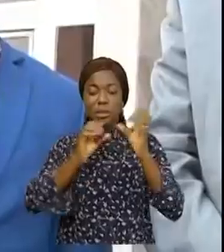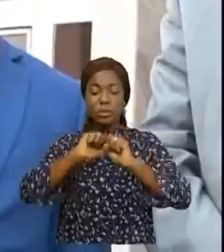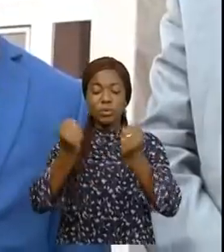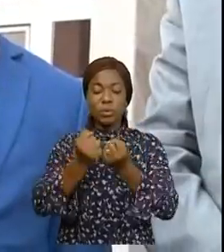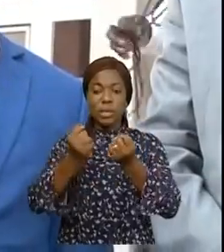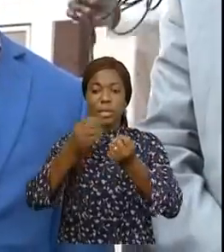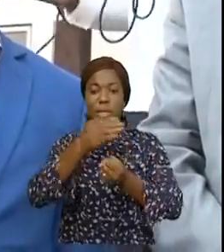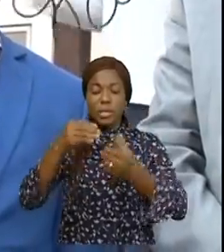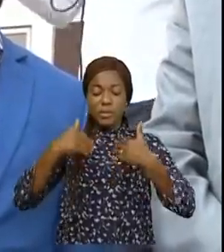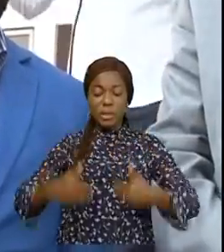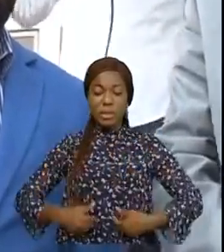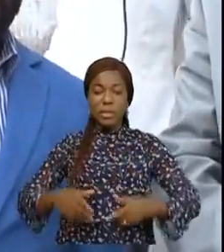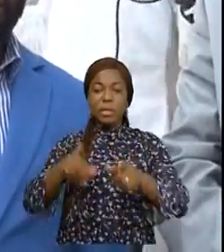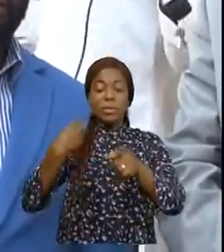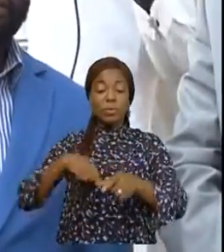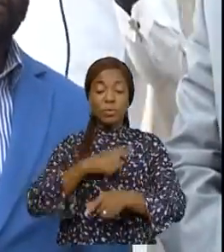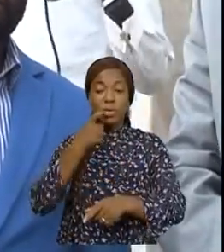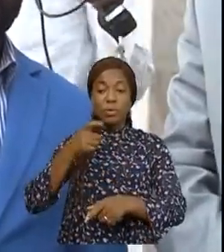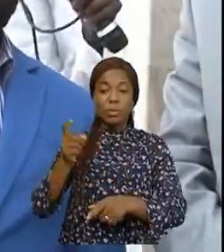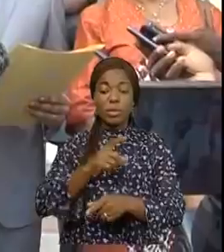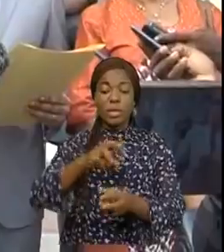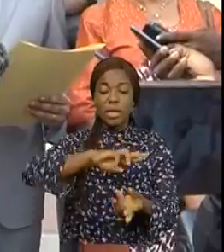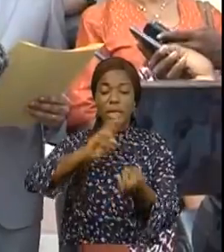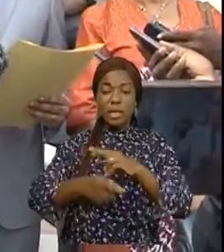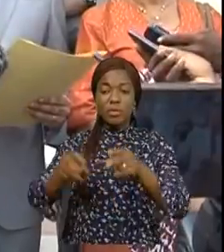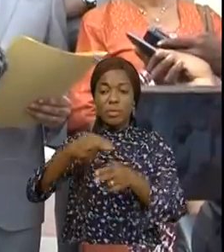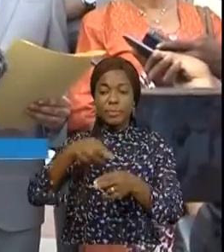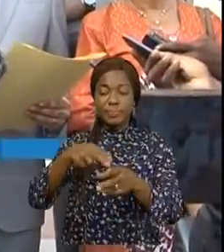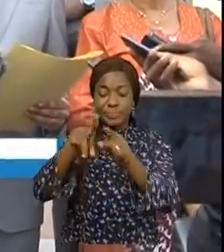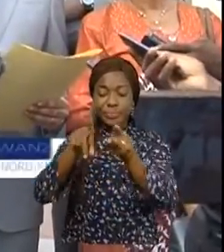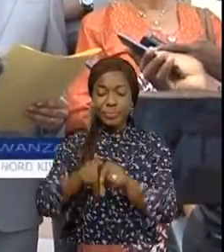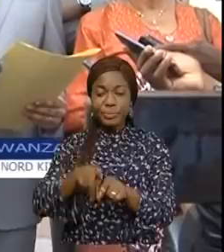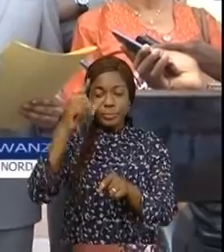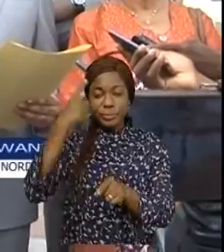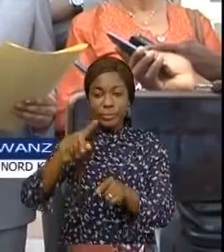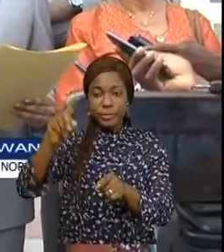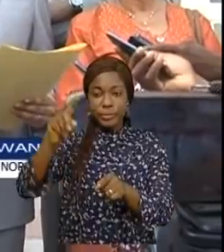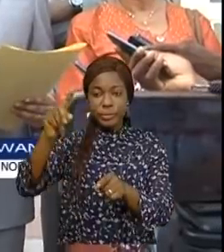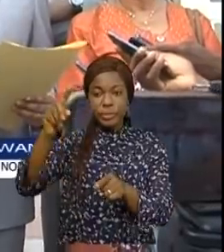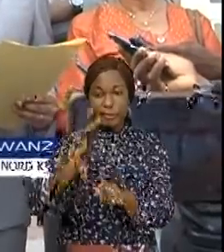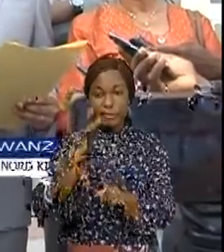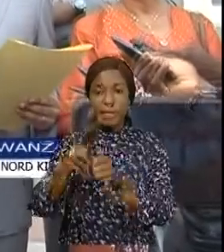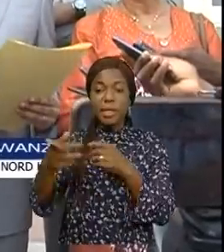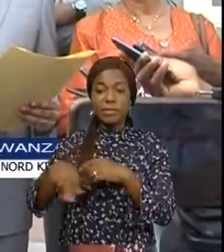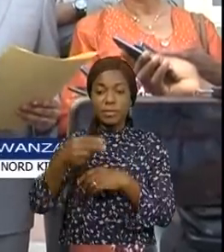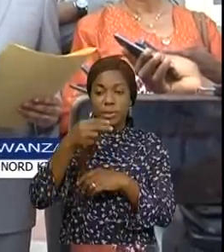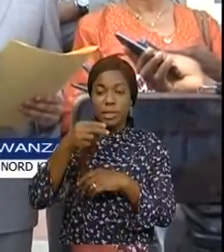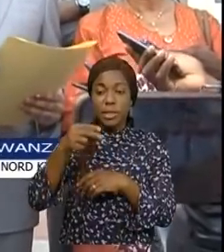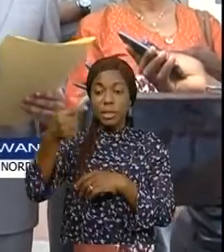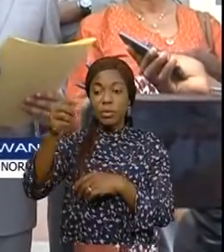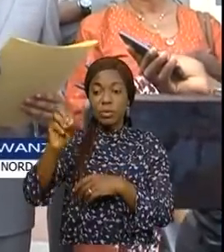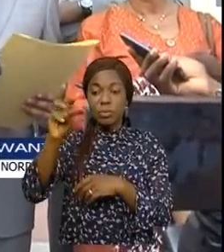humanitaire nécessaire. Nous recommandons la réforme de l'Observatoire volcanologique de Goma, OVG en